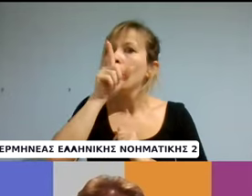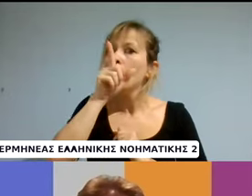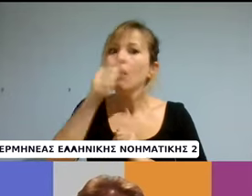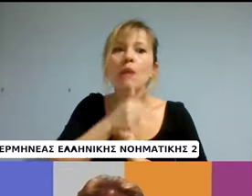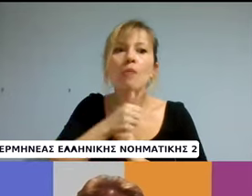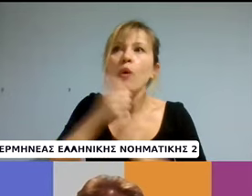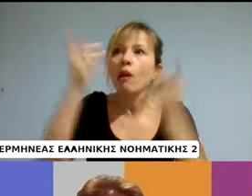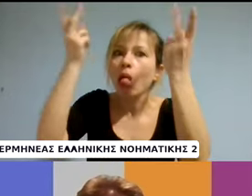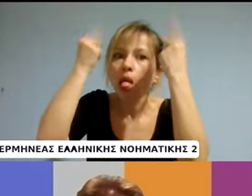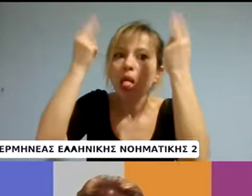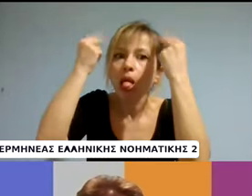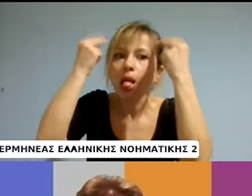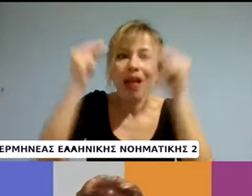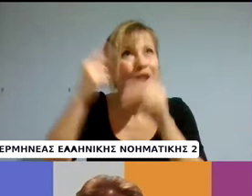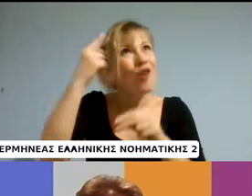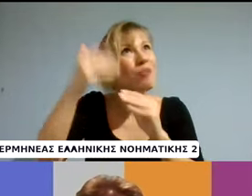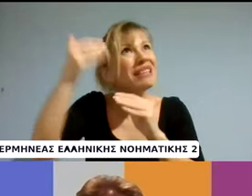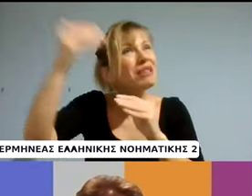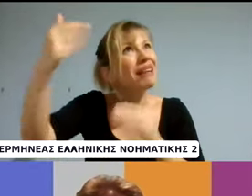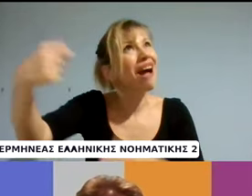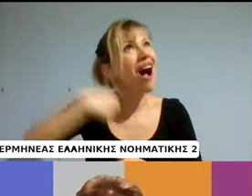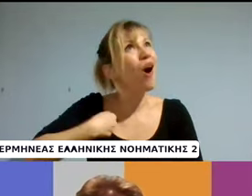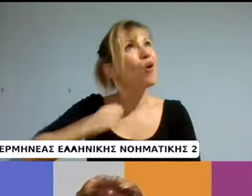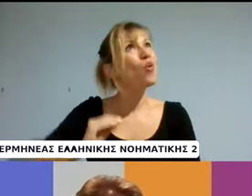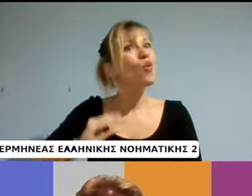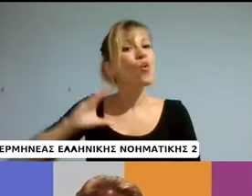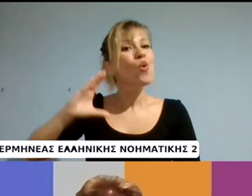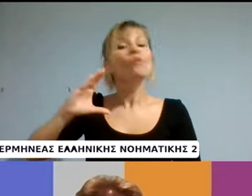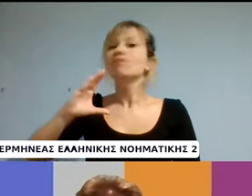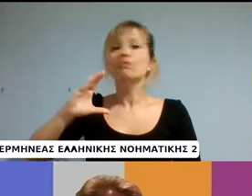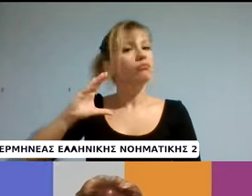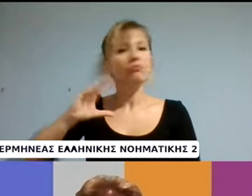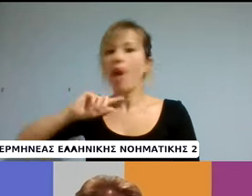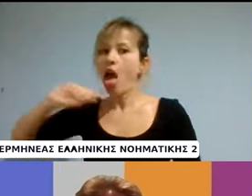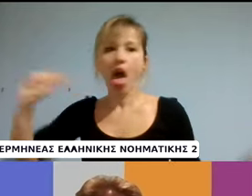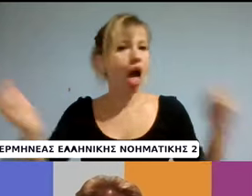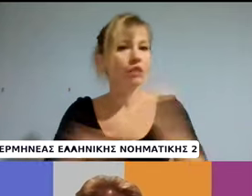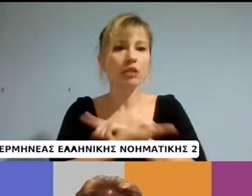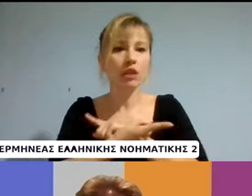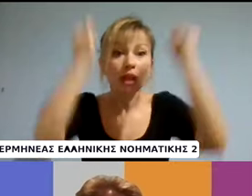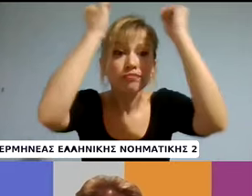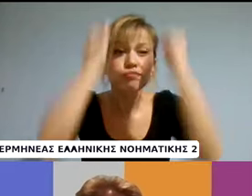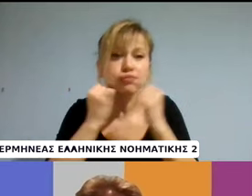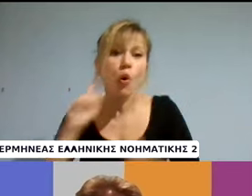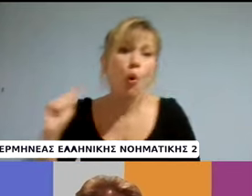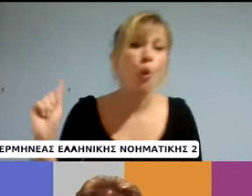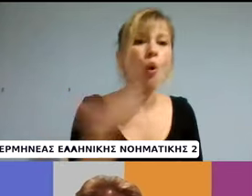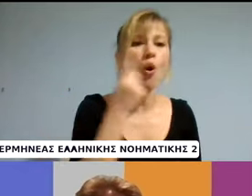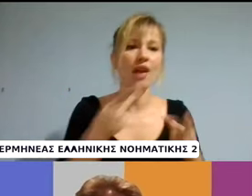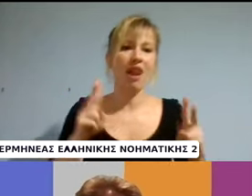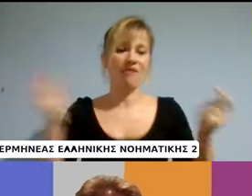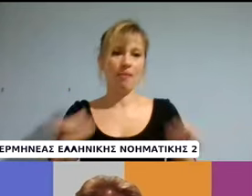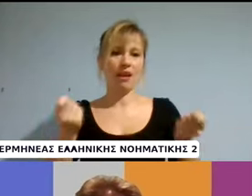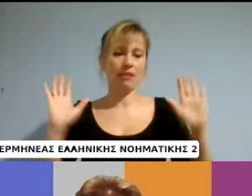όλους και όλες και θα βράζουμε όλους στο ίδιο καζάνι. Να πω ενδεικτικά ένα παράδειγμα. Κάποτε το